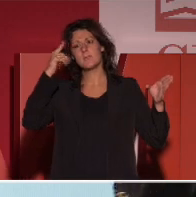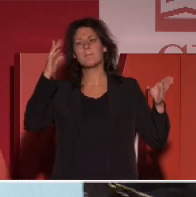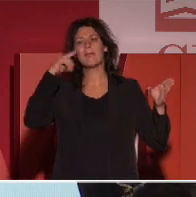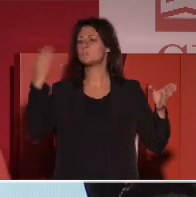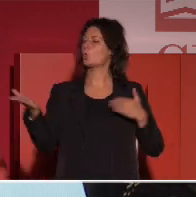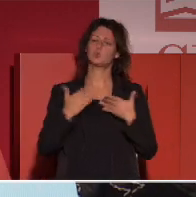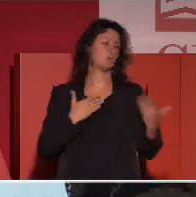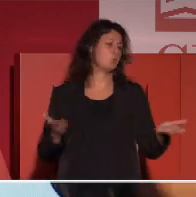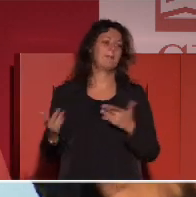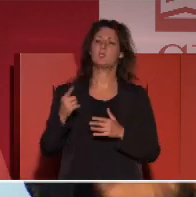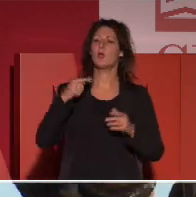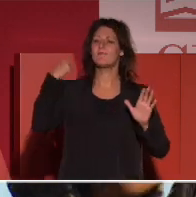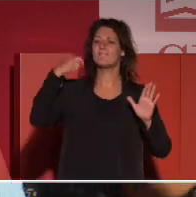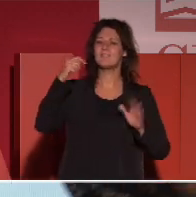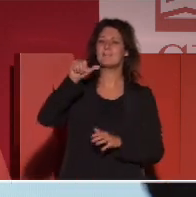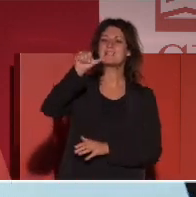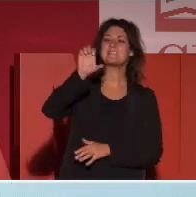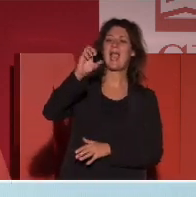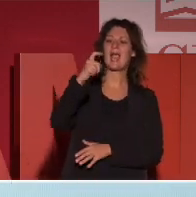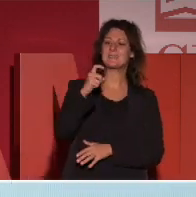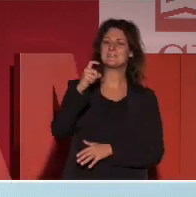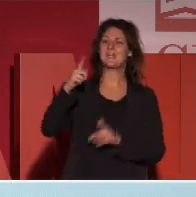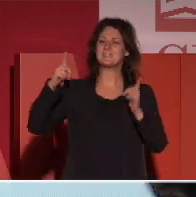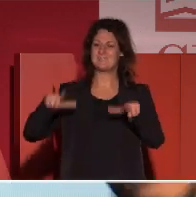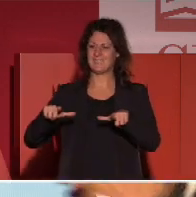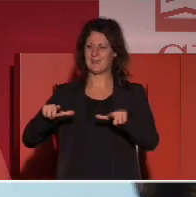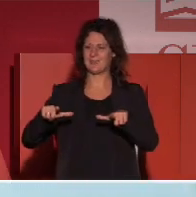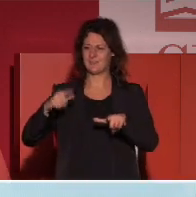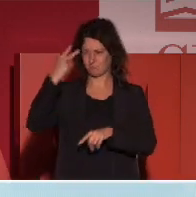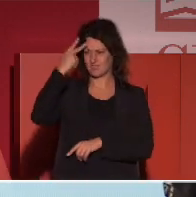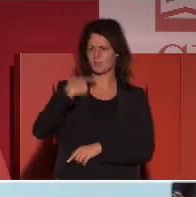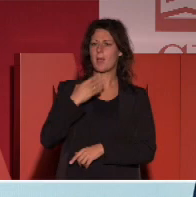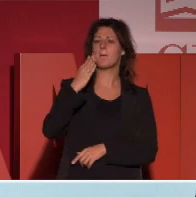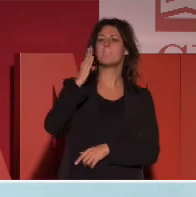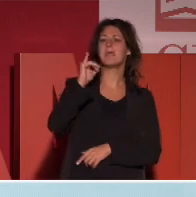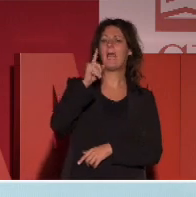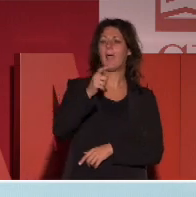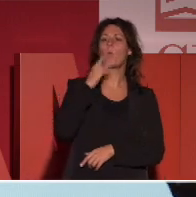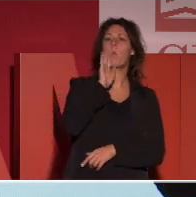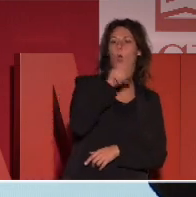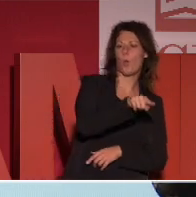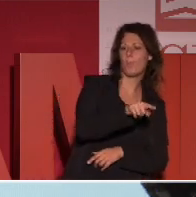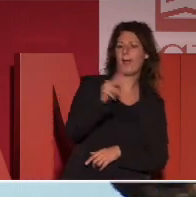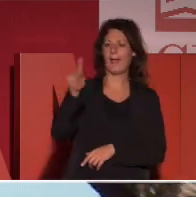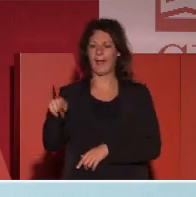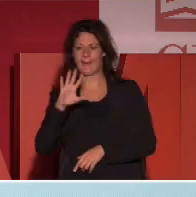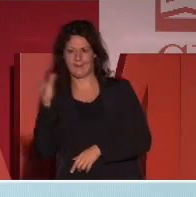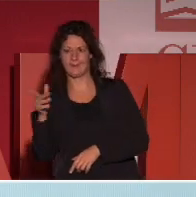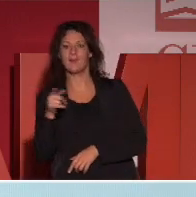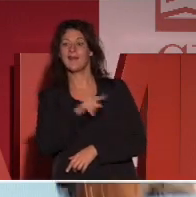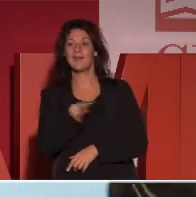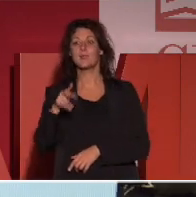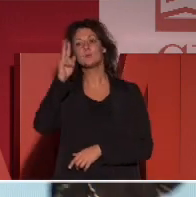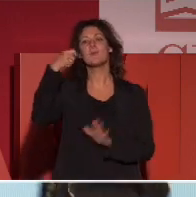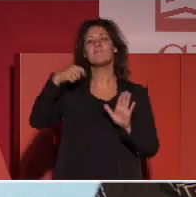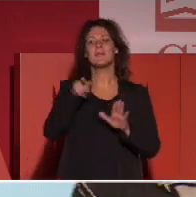city laddove big era l'uomo che carrie stupidamente ama per tutto quel tempo e alla fine poi nel